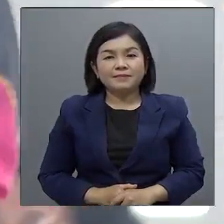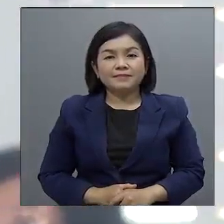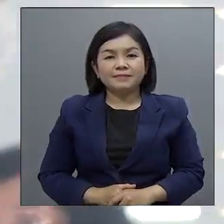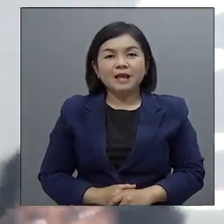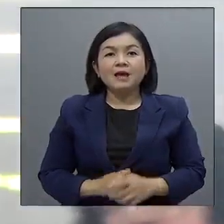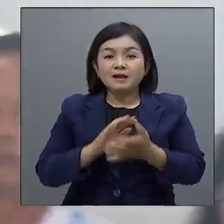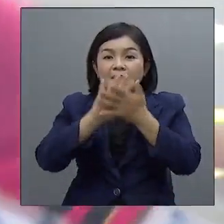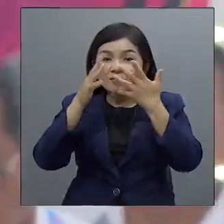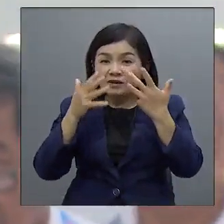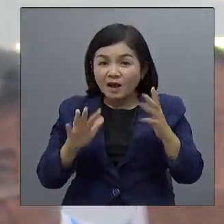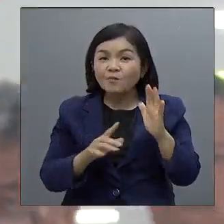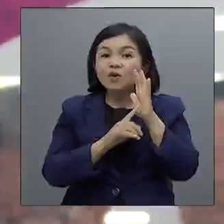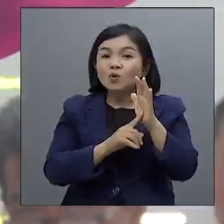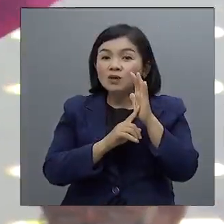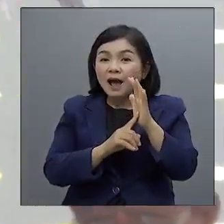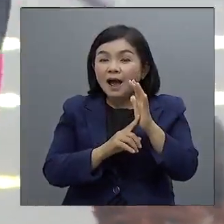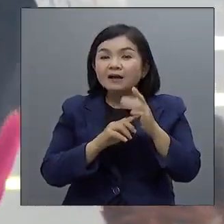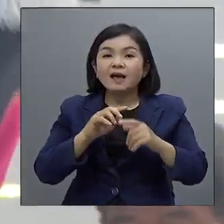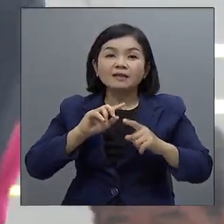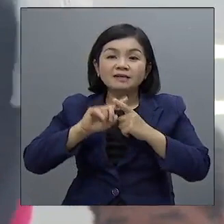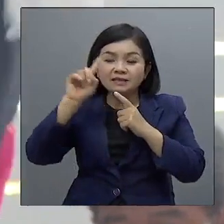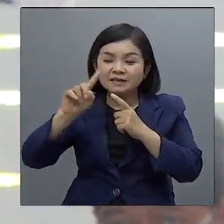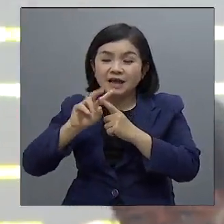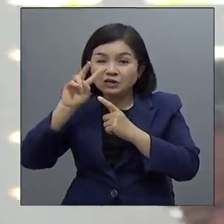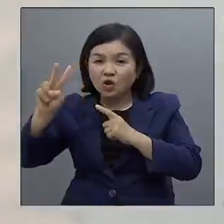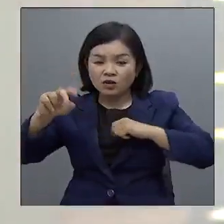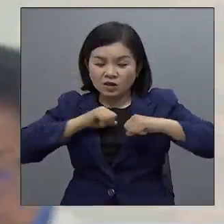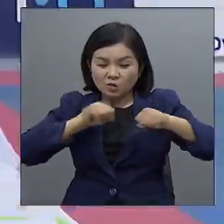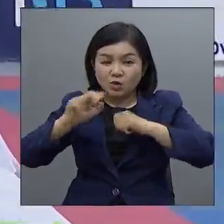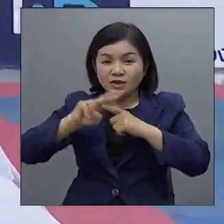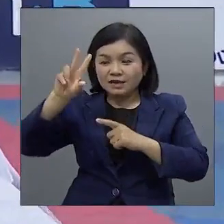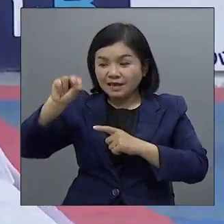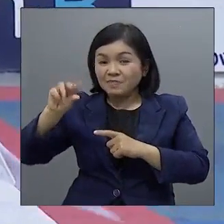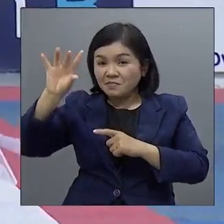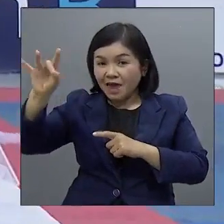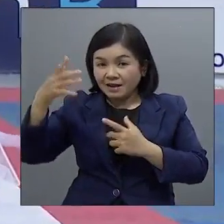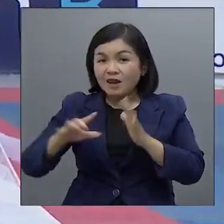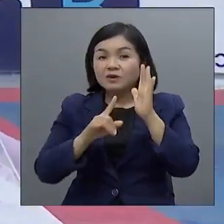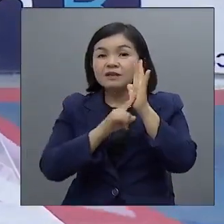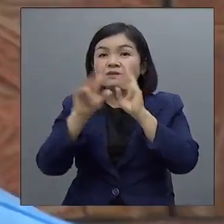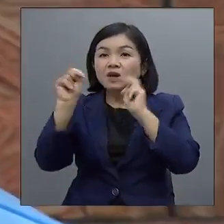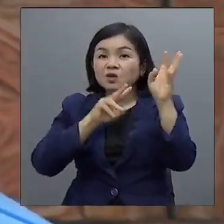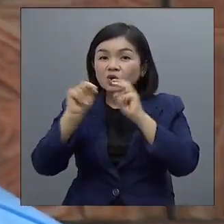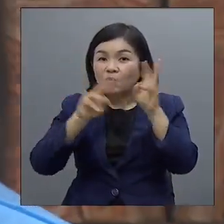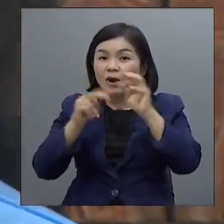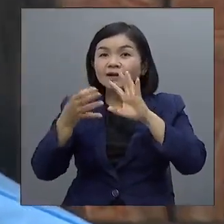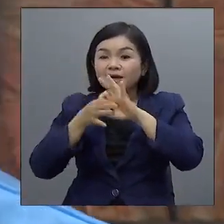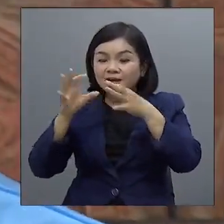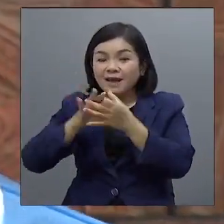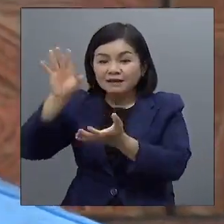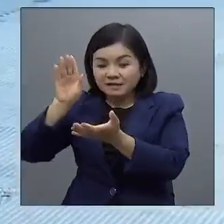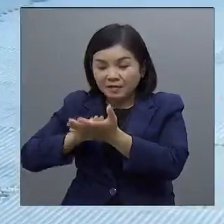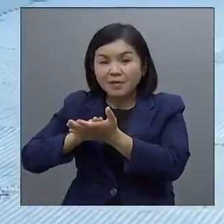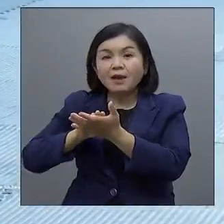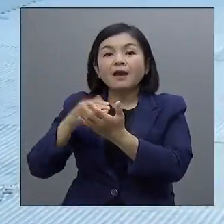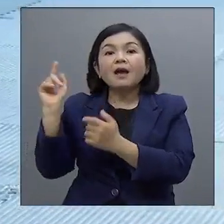หลังไปกีฬาสาธิตถึง2ครั้งครับจนมาถึงกีฬาเยาวชนแห่งชาติครั้งที่38นครสวรรค์เกมครั้งนี้กีฬากระบี่กระบองก็ได้ถูกบรรจุเป็นหนึ่ง